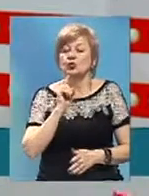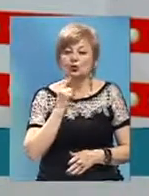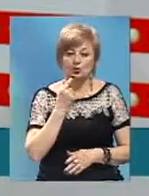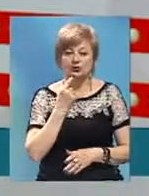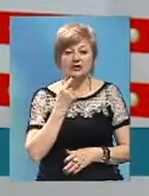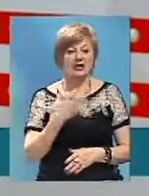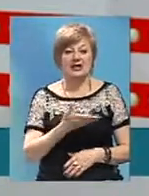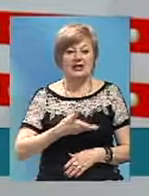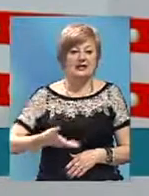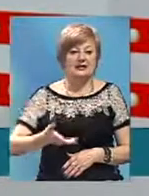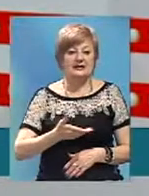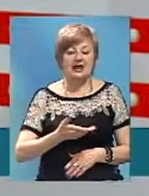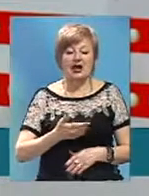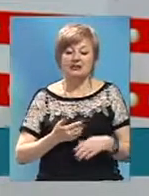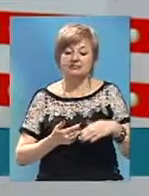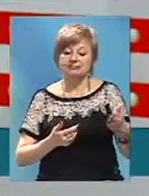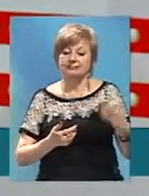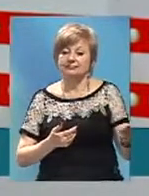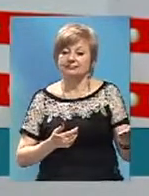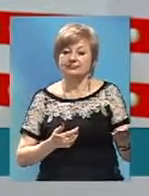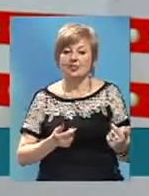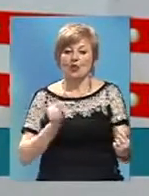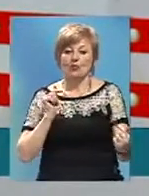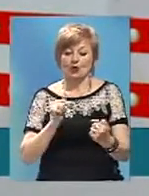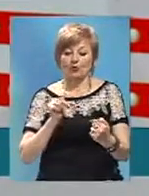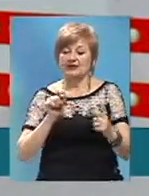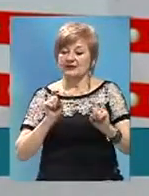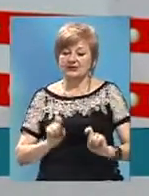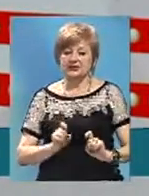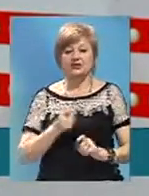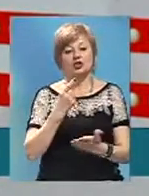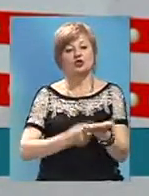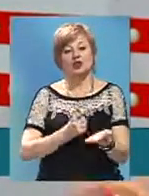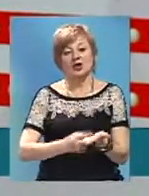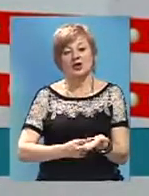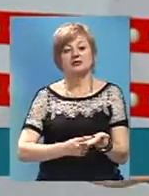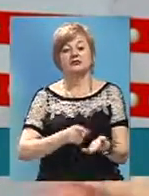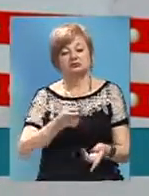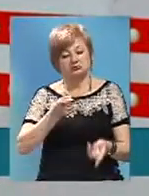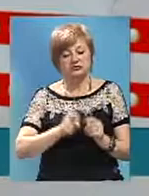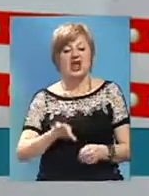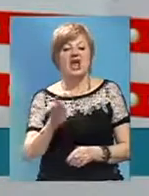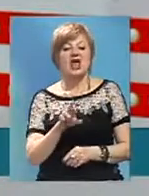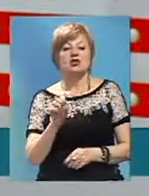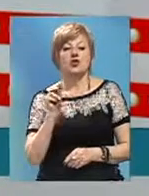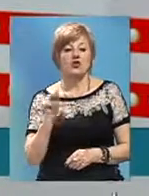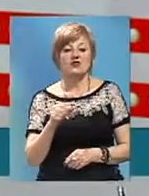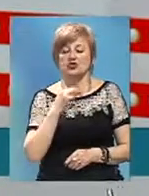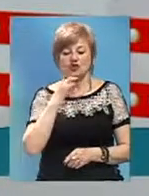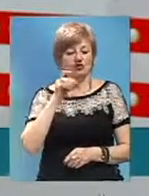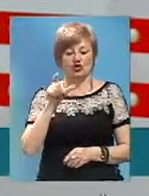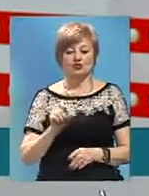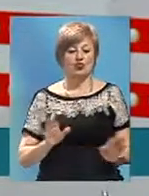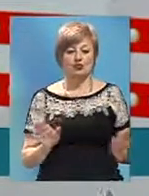ж ніхто, з того боку столу, ніхто проти нас не сідає і не доказує, що насправді Янукович не дурна людина,